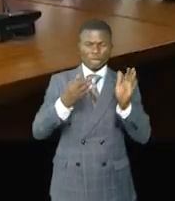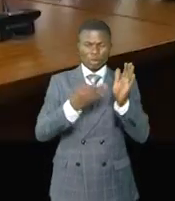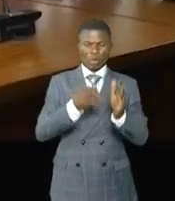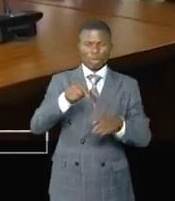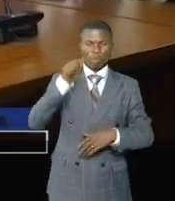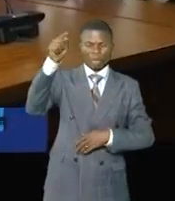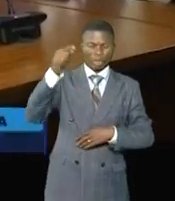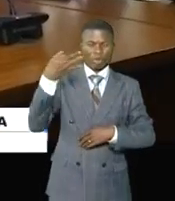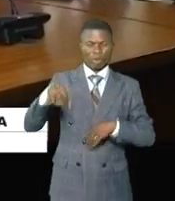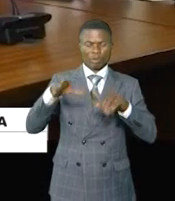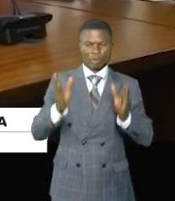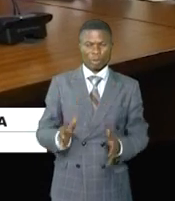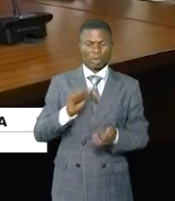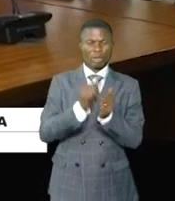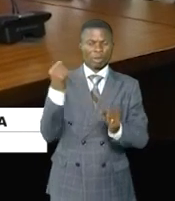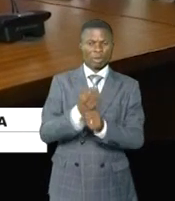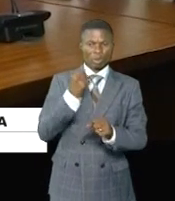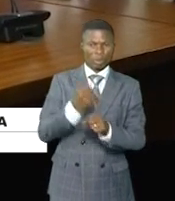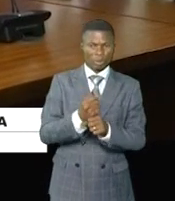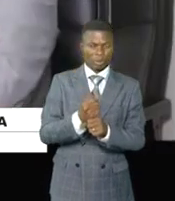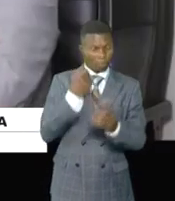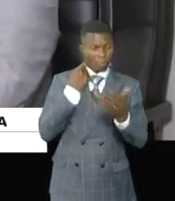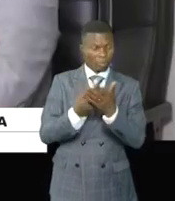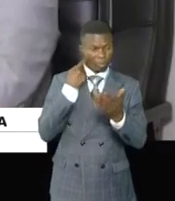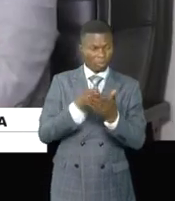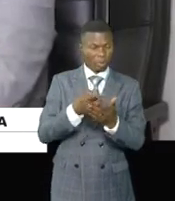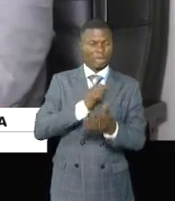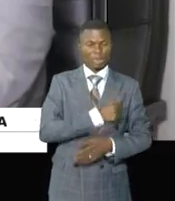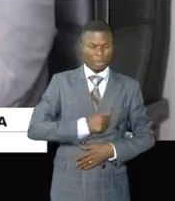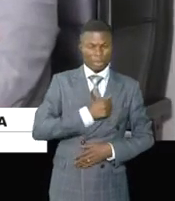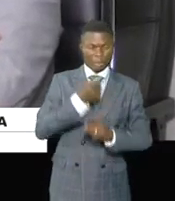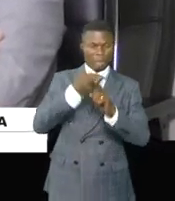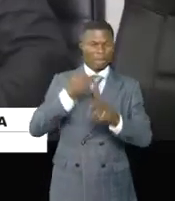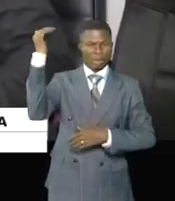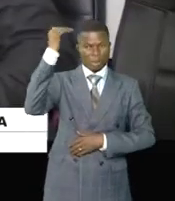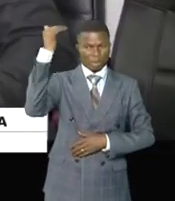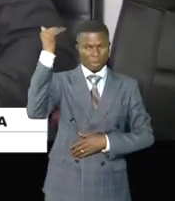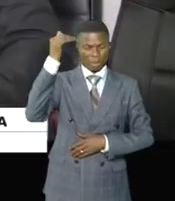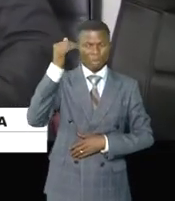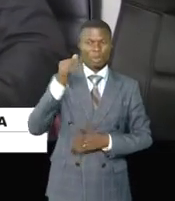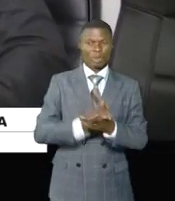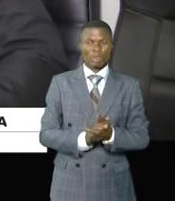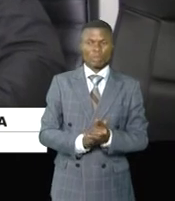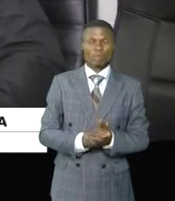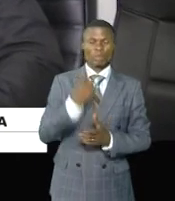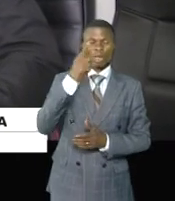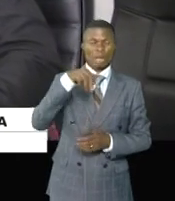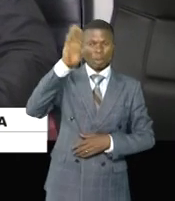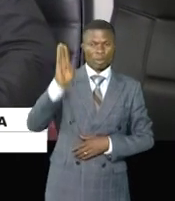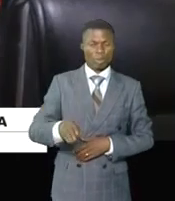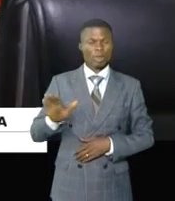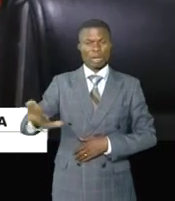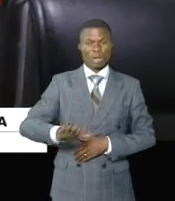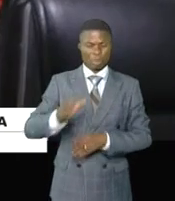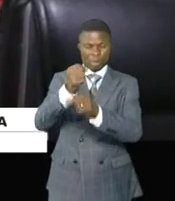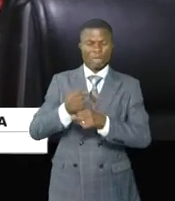Dans le secteur de l'emploi, un regain a été constaté pour le mois de décembre de l'ordre d'1%. Le pays a aussi gagné quelques